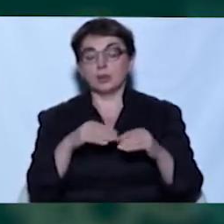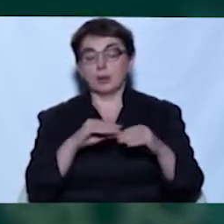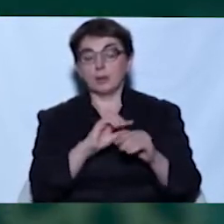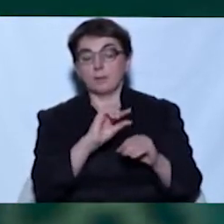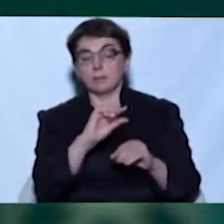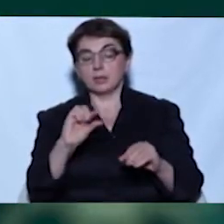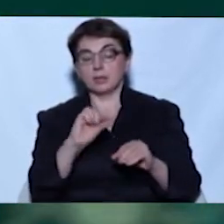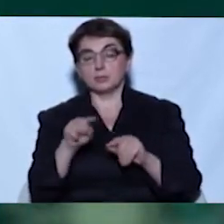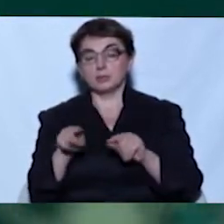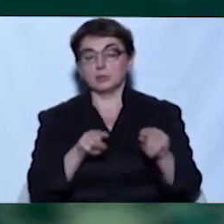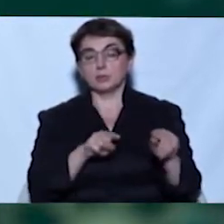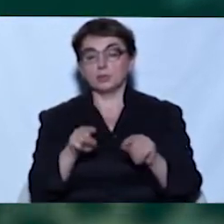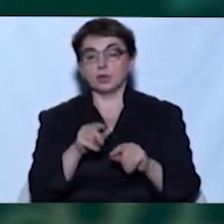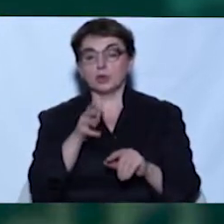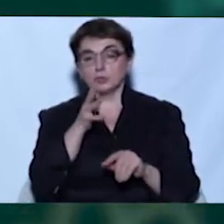მოძრაობისას.